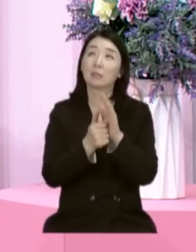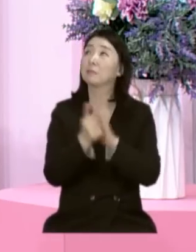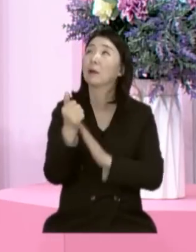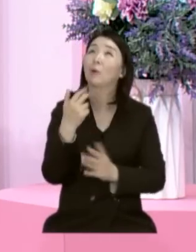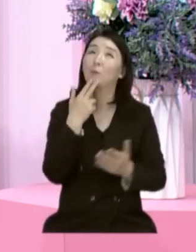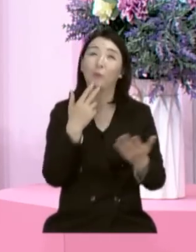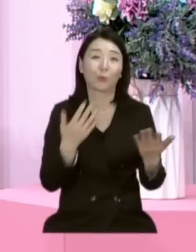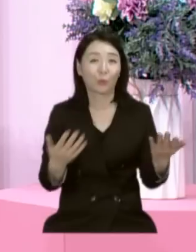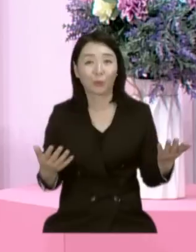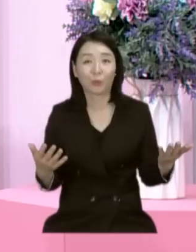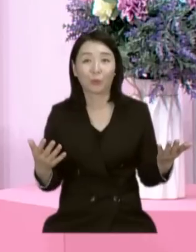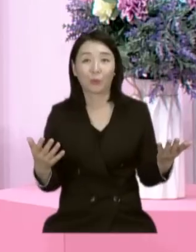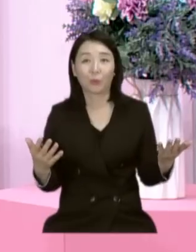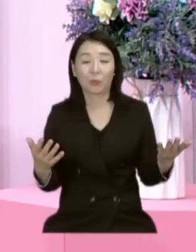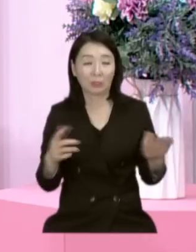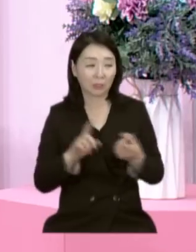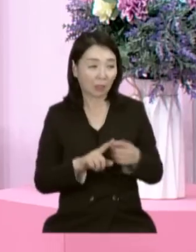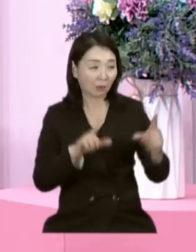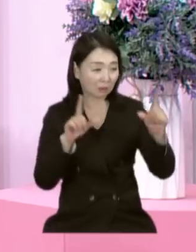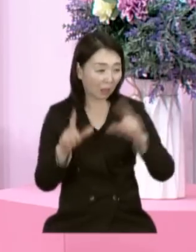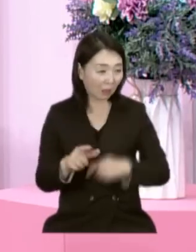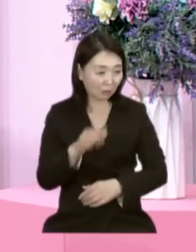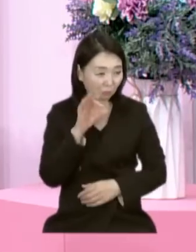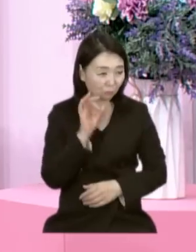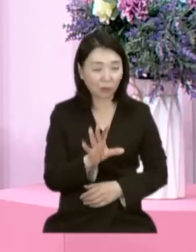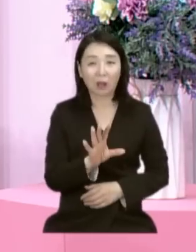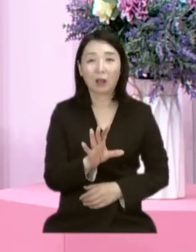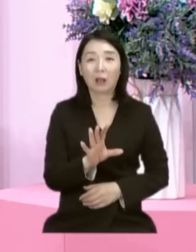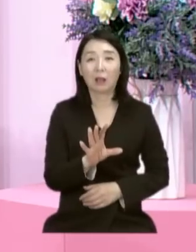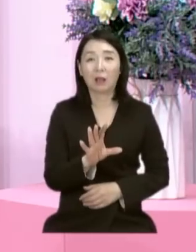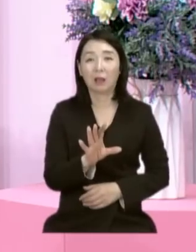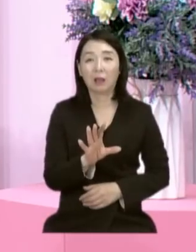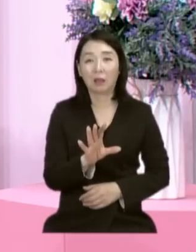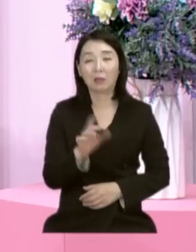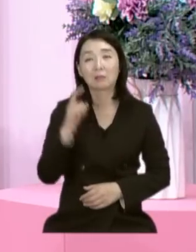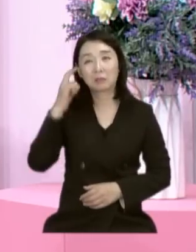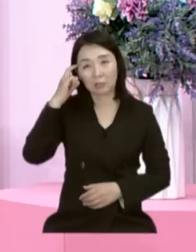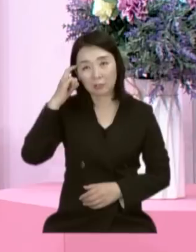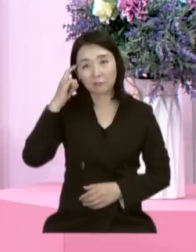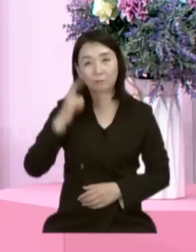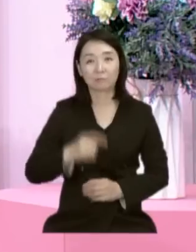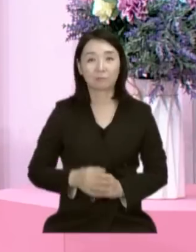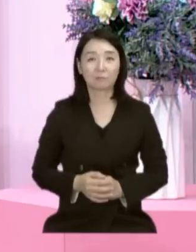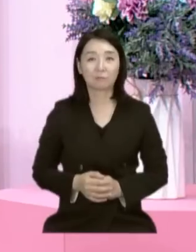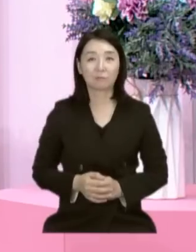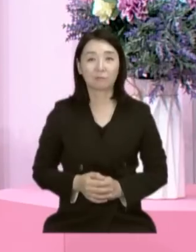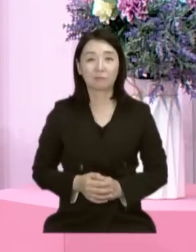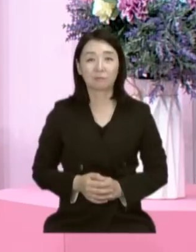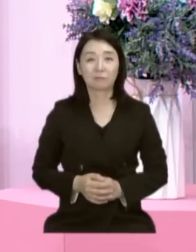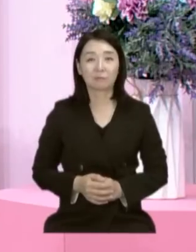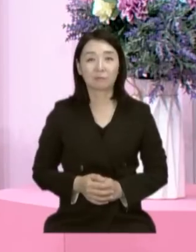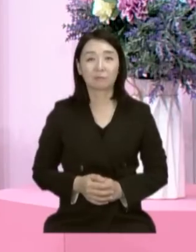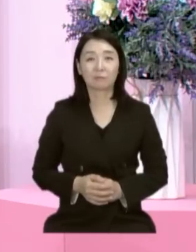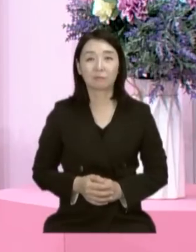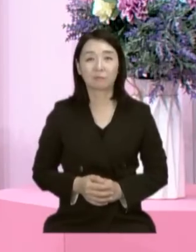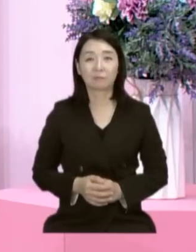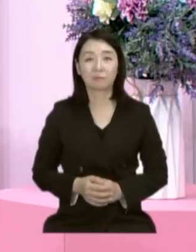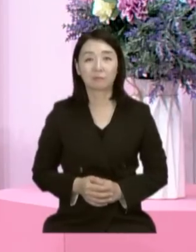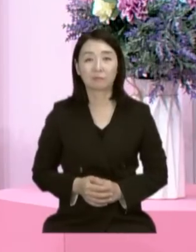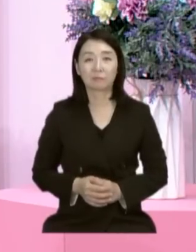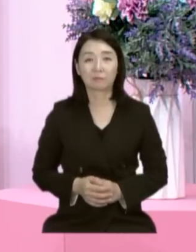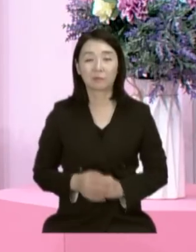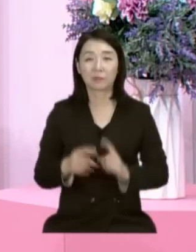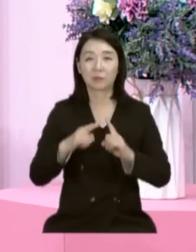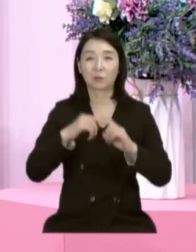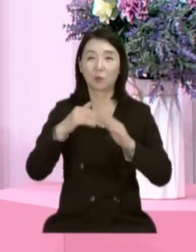않습니까? 네. 이렇게 살아서는 안 되겠다고 하는 그런 그 생각이 들더라고요. 예, 예. 그래서